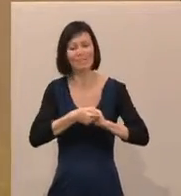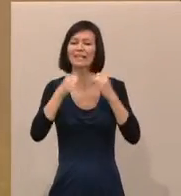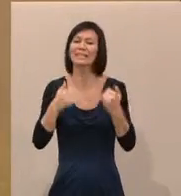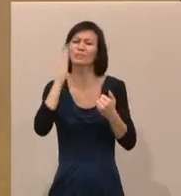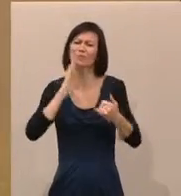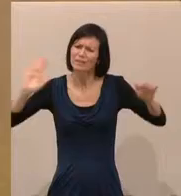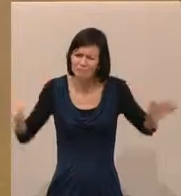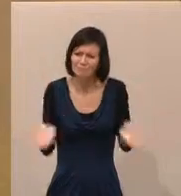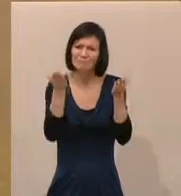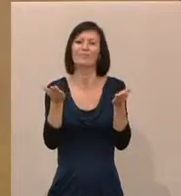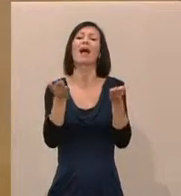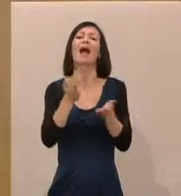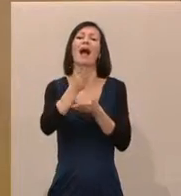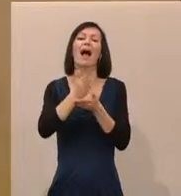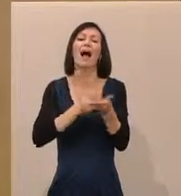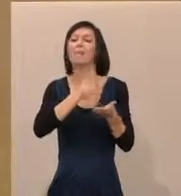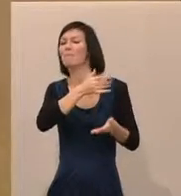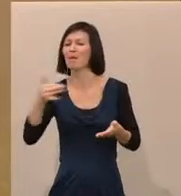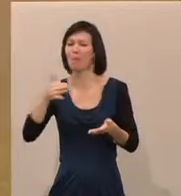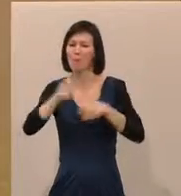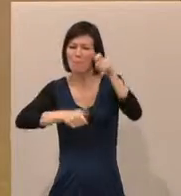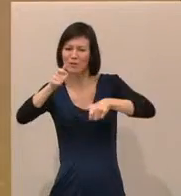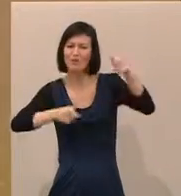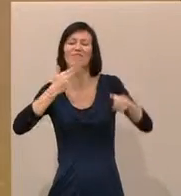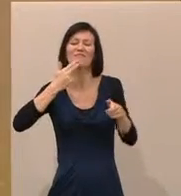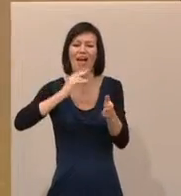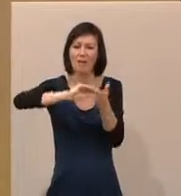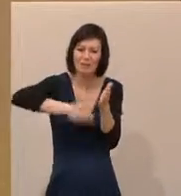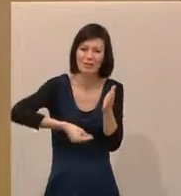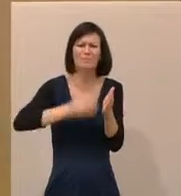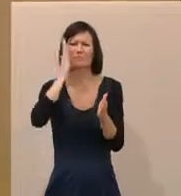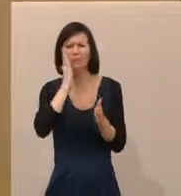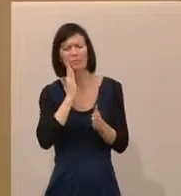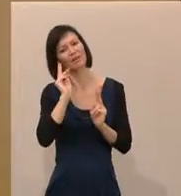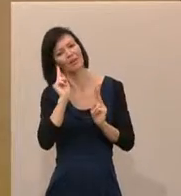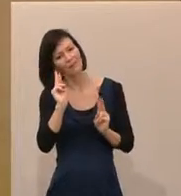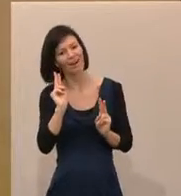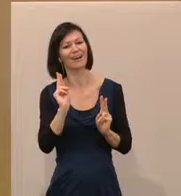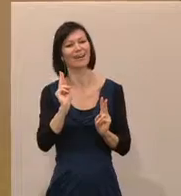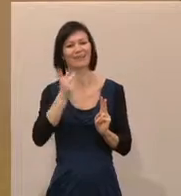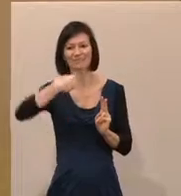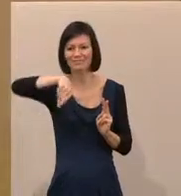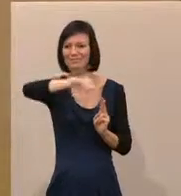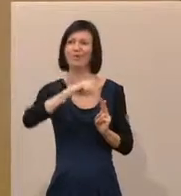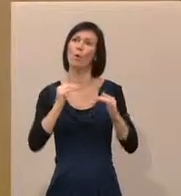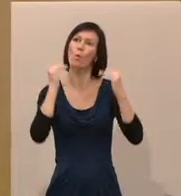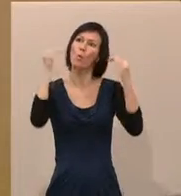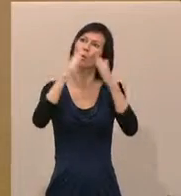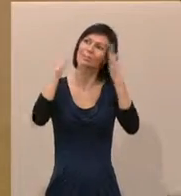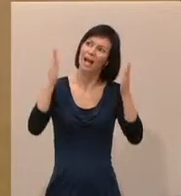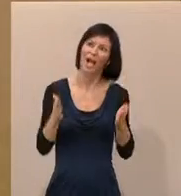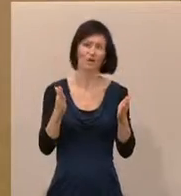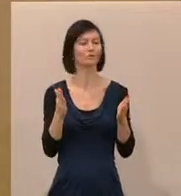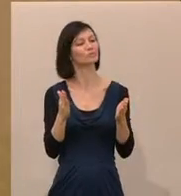die 500.000 derer, die dieses Frauenvolksbegehren unterstützt haben, seien wir hier in diesem Hohen